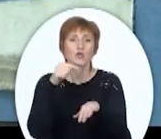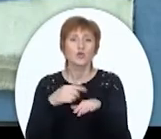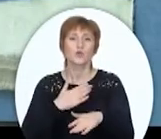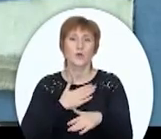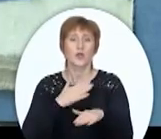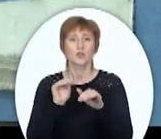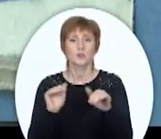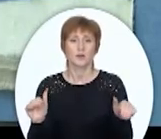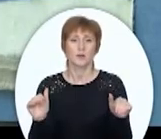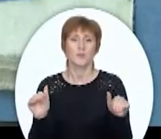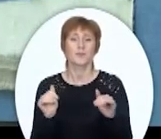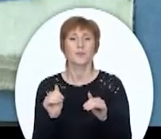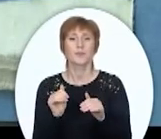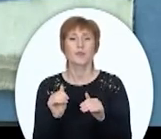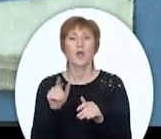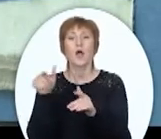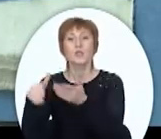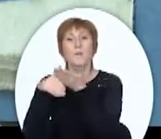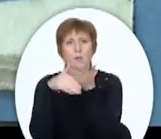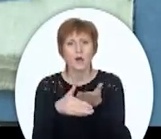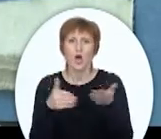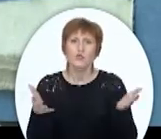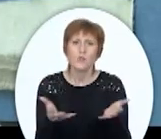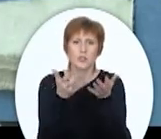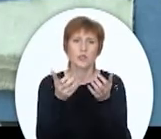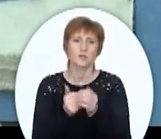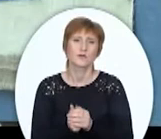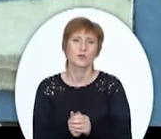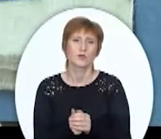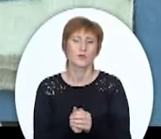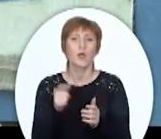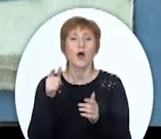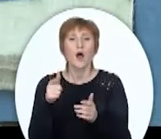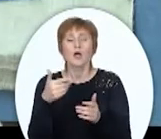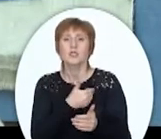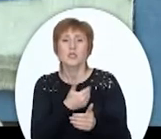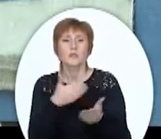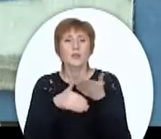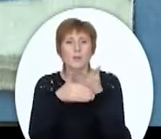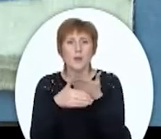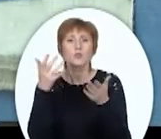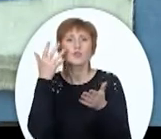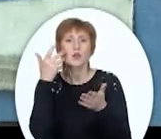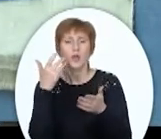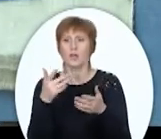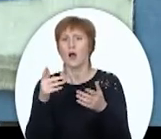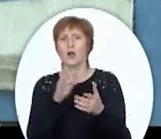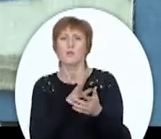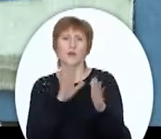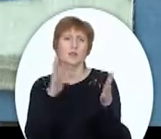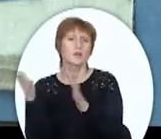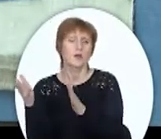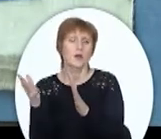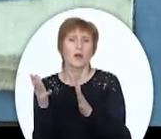чувством к нашим ребятишкам, и они помогают, поддерживают. Они стремятся помочь, когда выходит, происходит